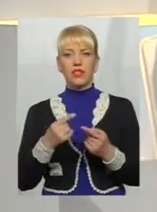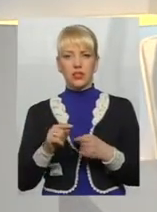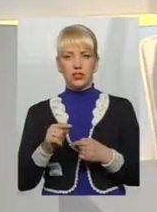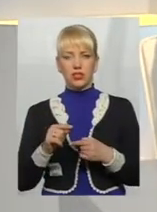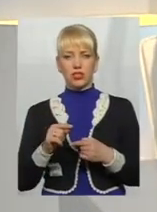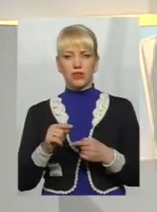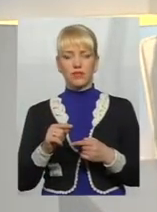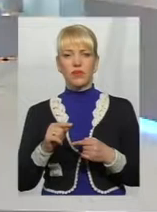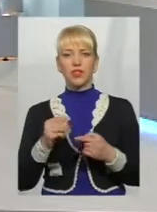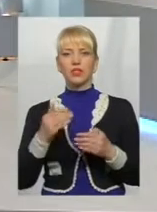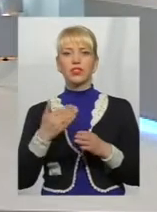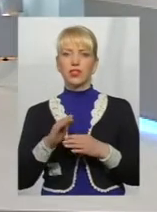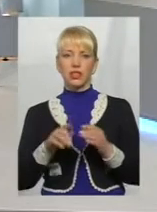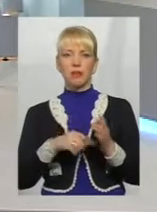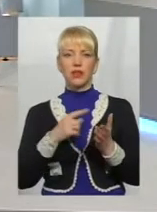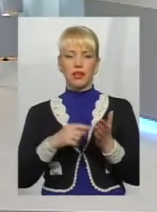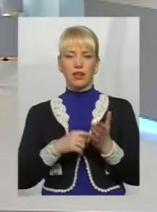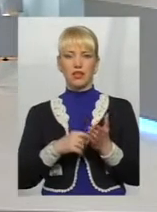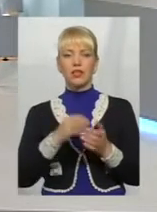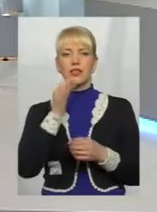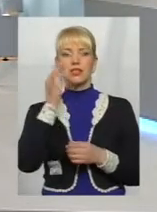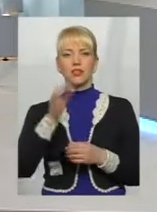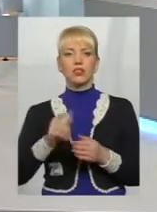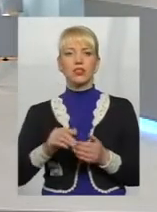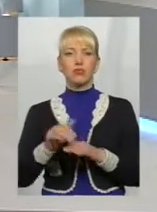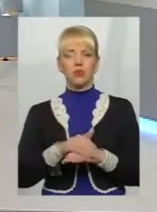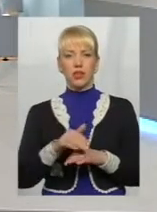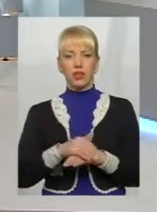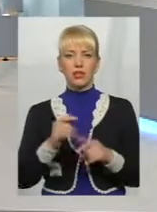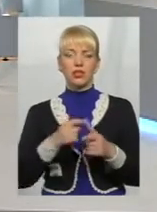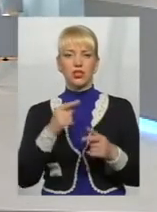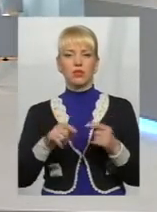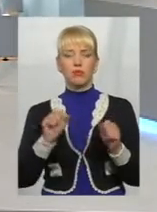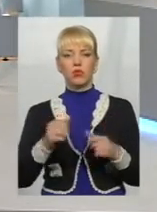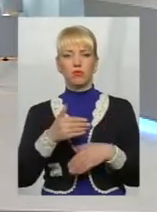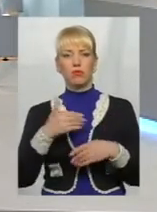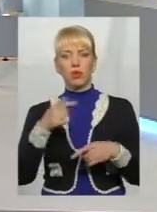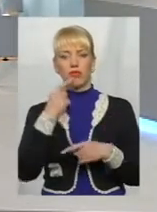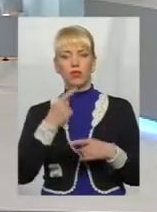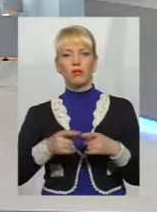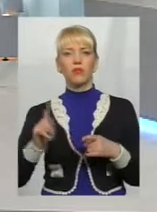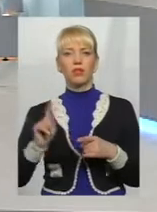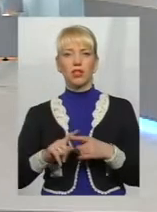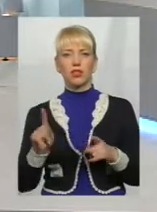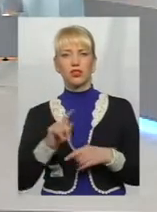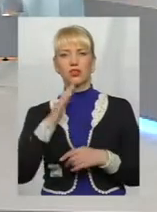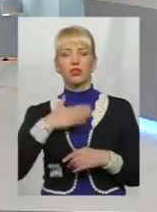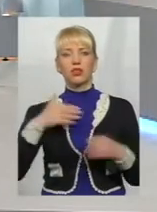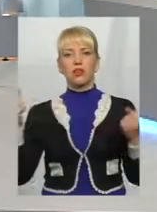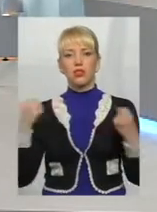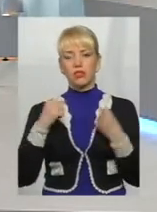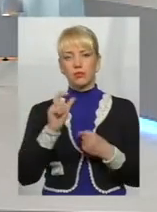інша частина запитання. Скажіть, будь ласка, чи можемо ми говорити про те, що наші